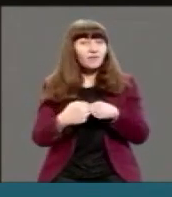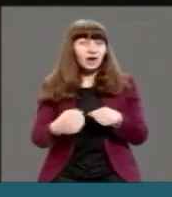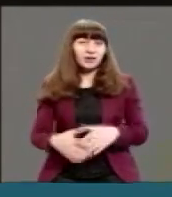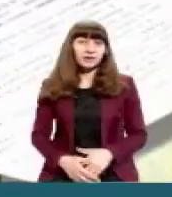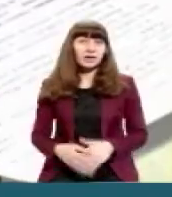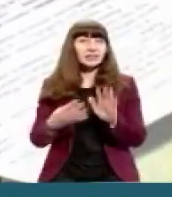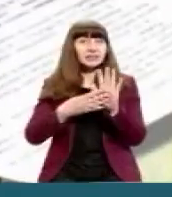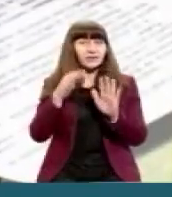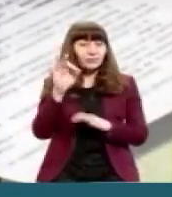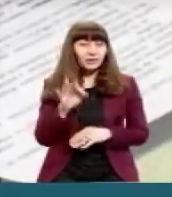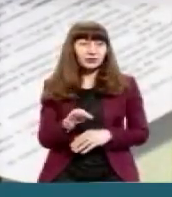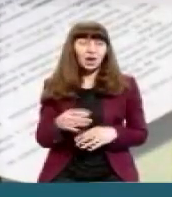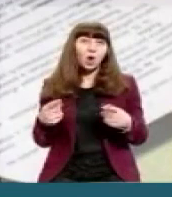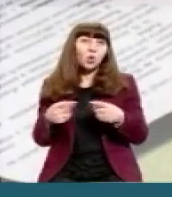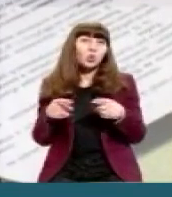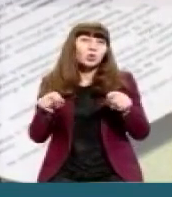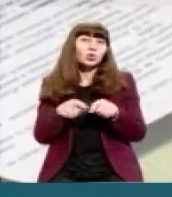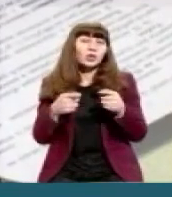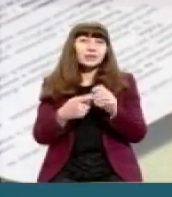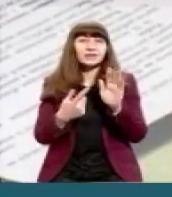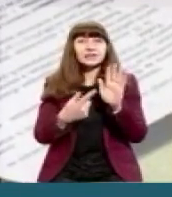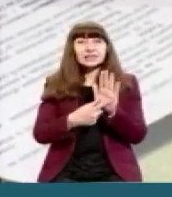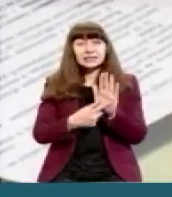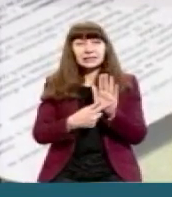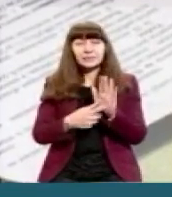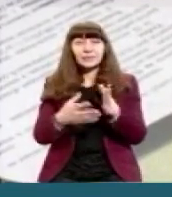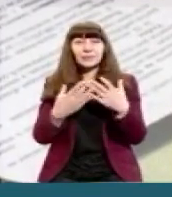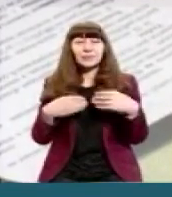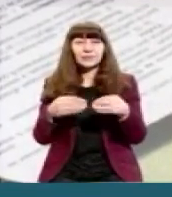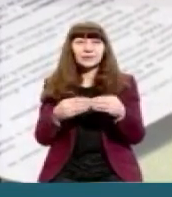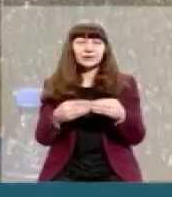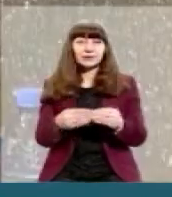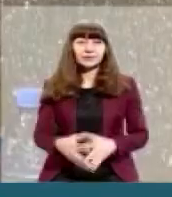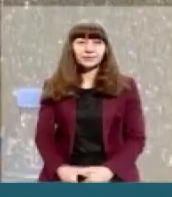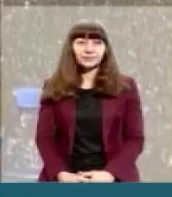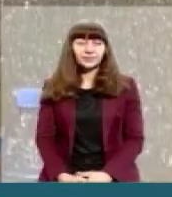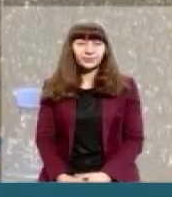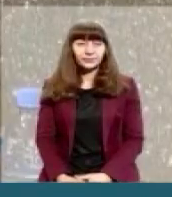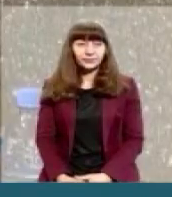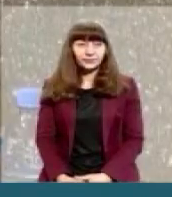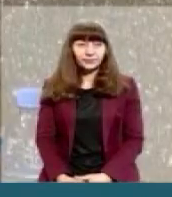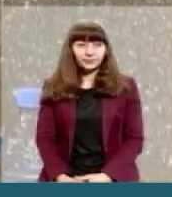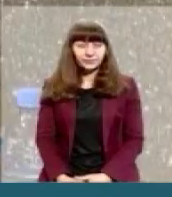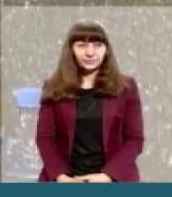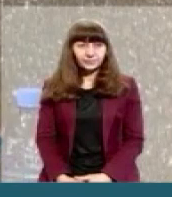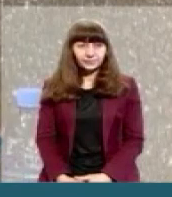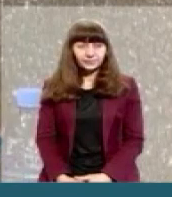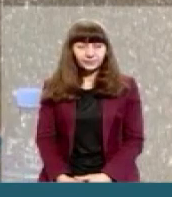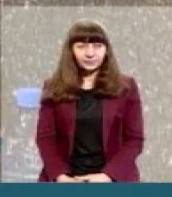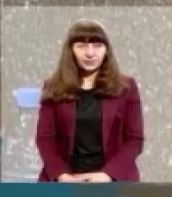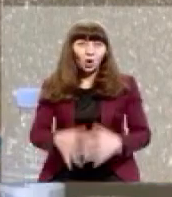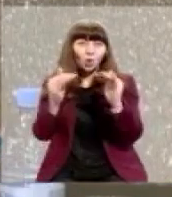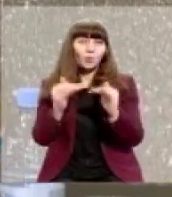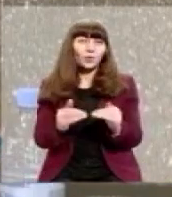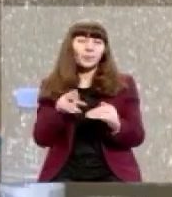происшествий на 9% и уголовных правонарушений в семейно-бытовой сфере на 10%. Снижение подростковой преступности